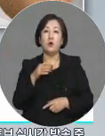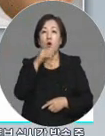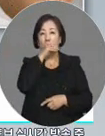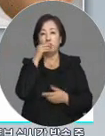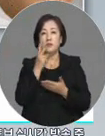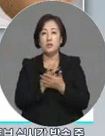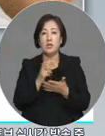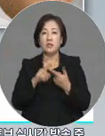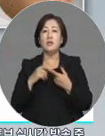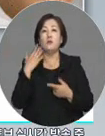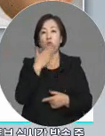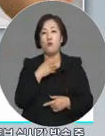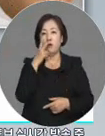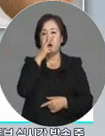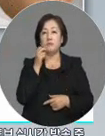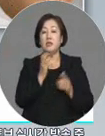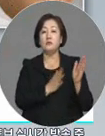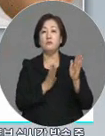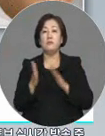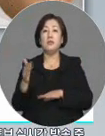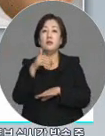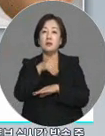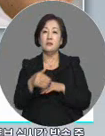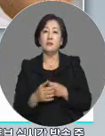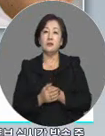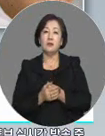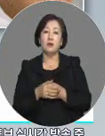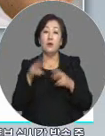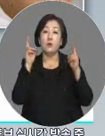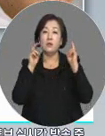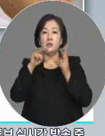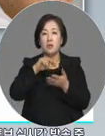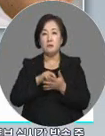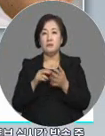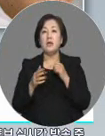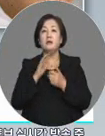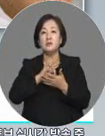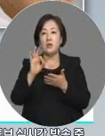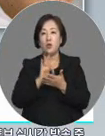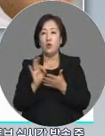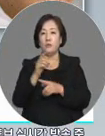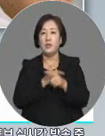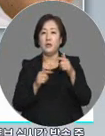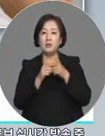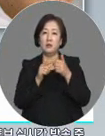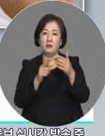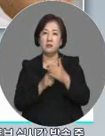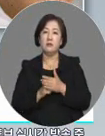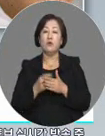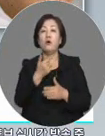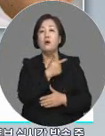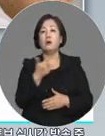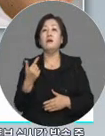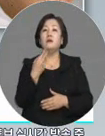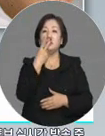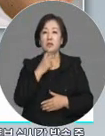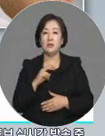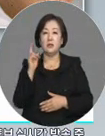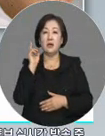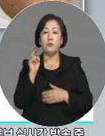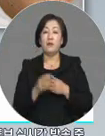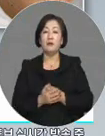표준화된 건강검진을 받을 수 있게 됐습니다. 회사 역시 검진 비용을 아끼면서 일석이조의 효과가